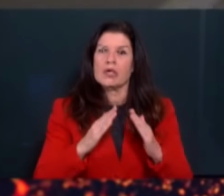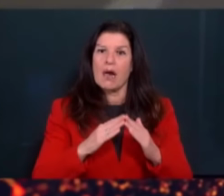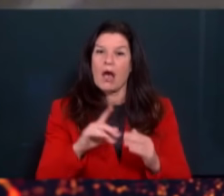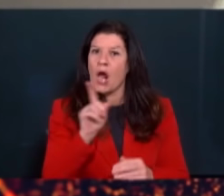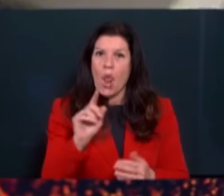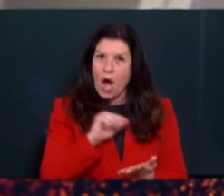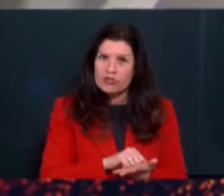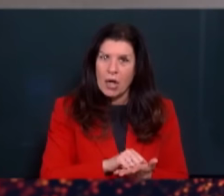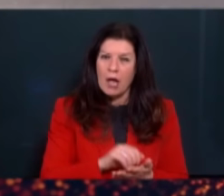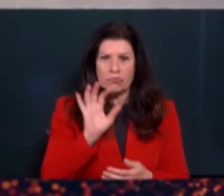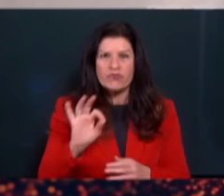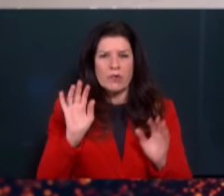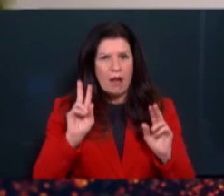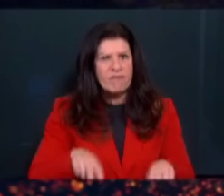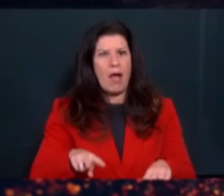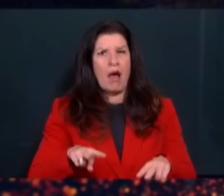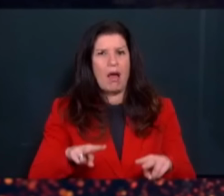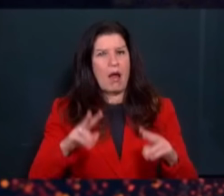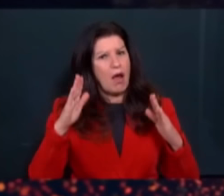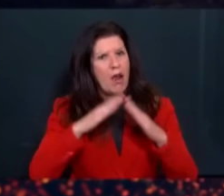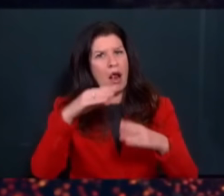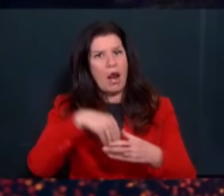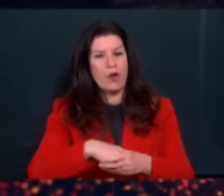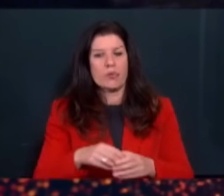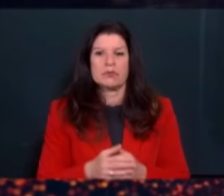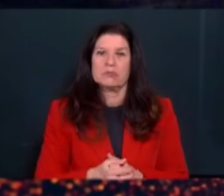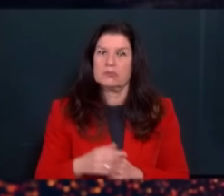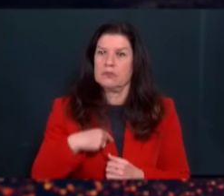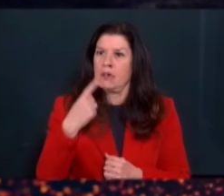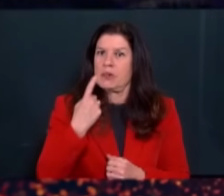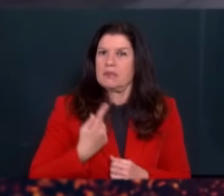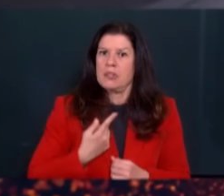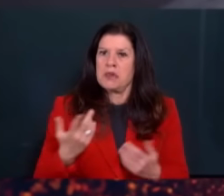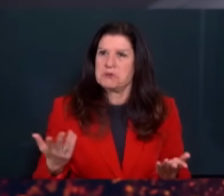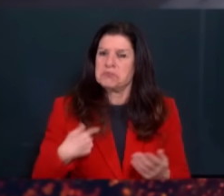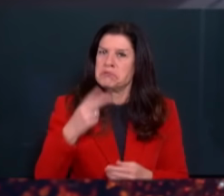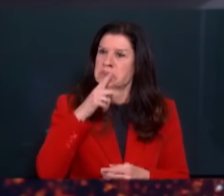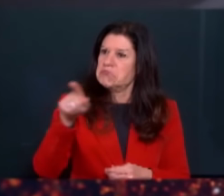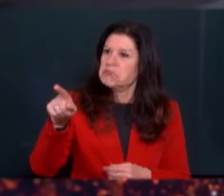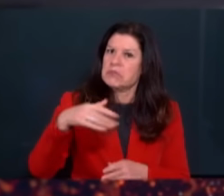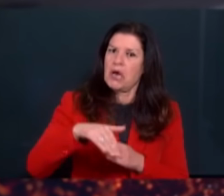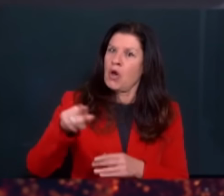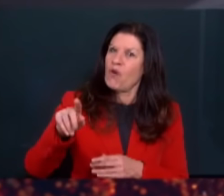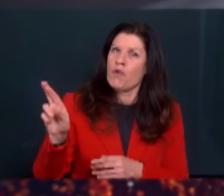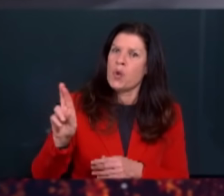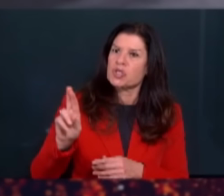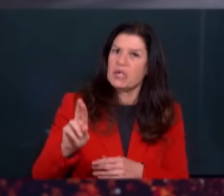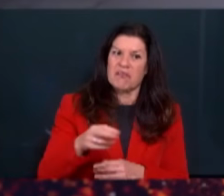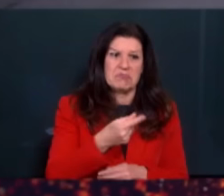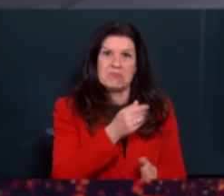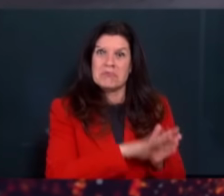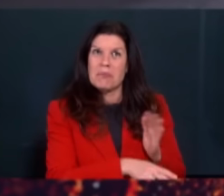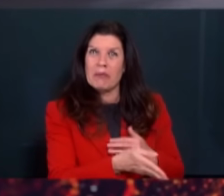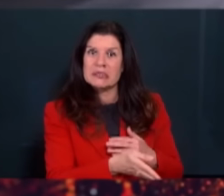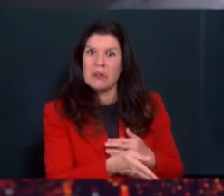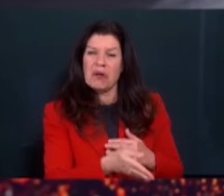למגורים. אמרתי לעצמי, תראה, אם אני רואה מפה את רוטשילד בשעה 12 שלי, ואם המחירים פה בשקל 90, והם עלו, היו שקל